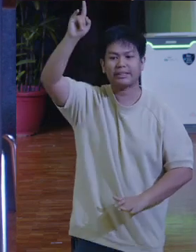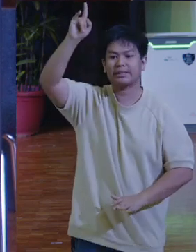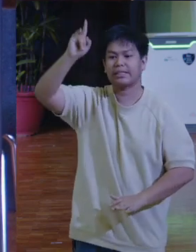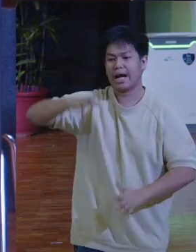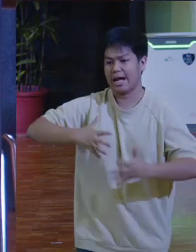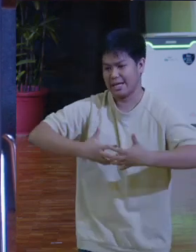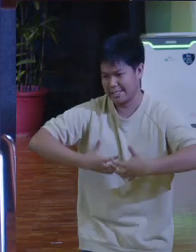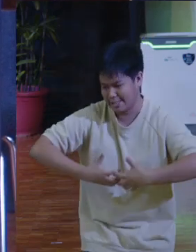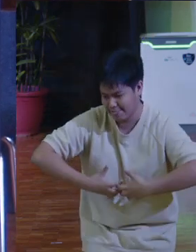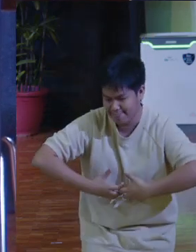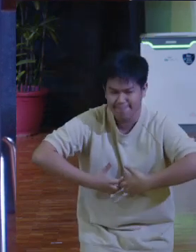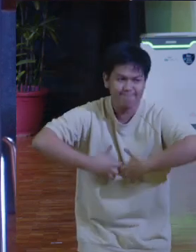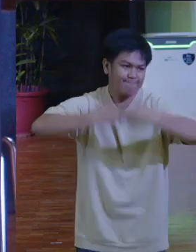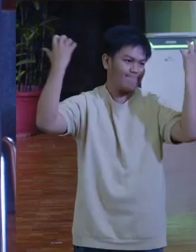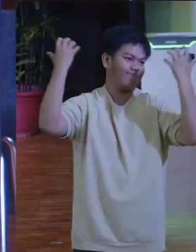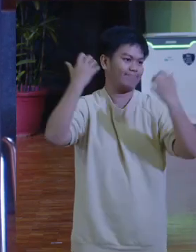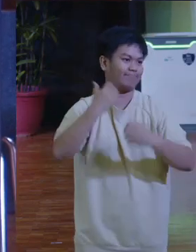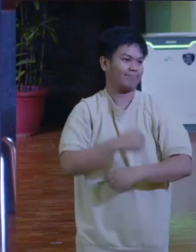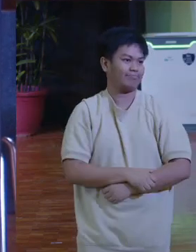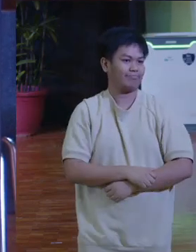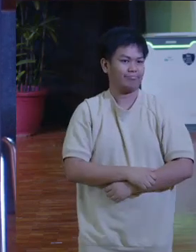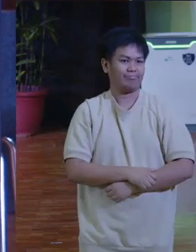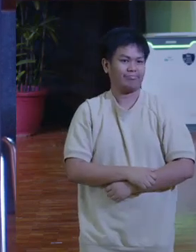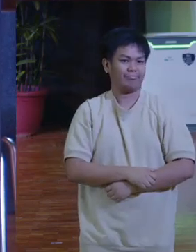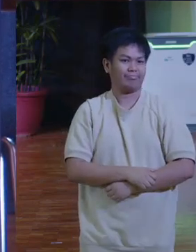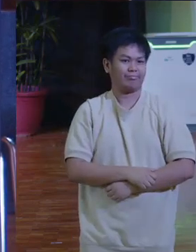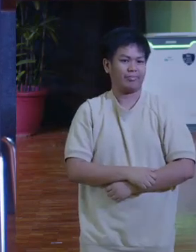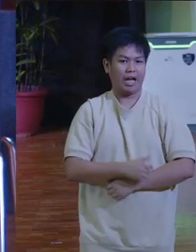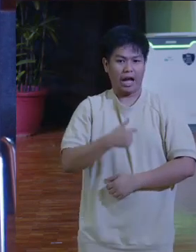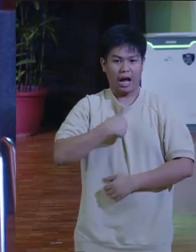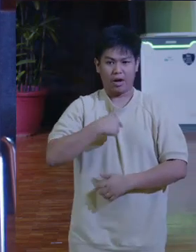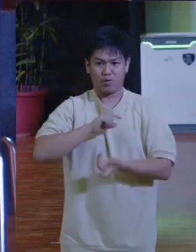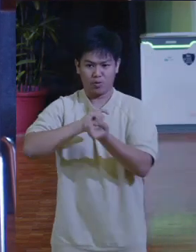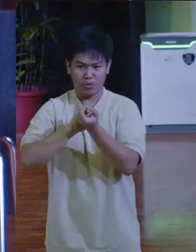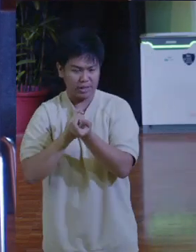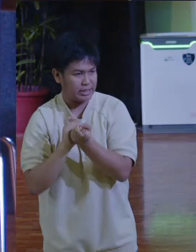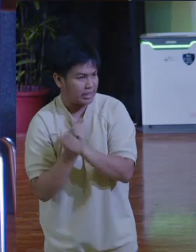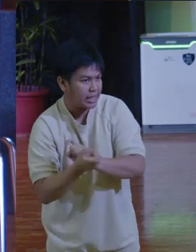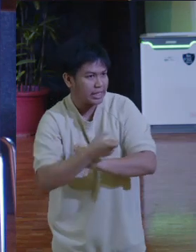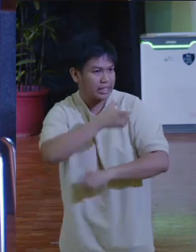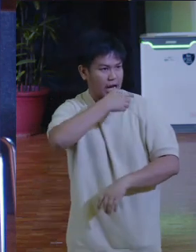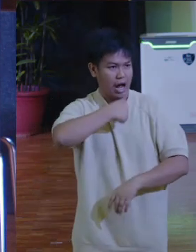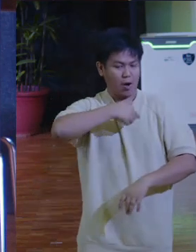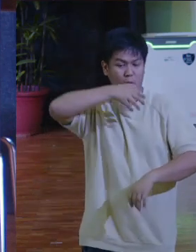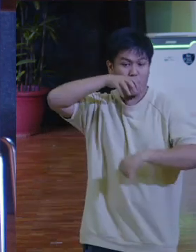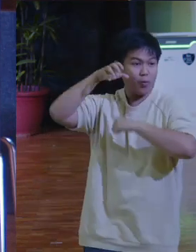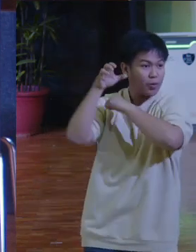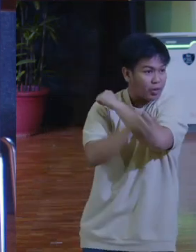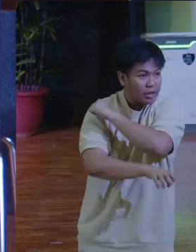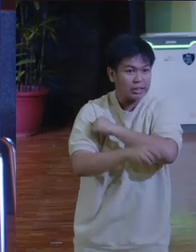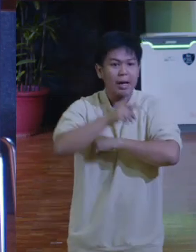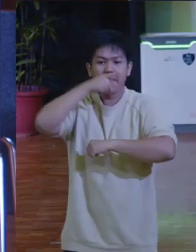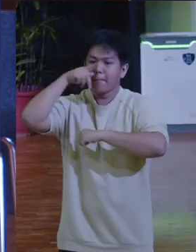Christ redeemed us from the curse of the law by becoming a curse for us, for it is written, cursed is